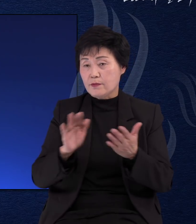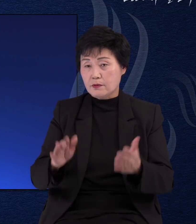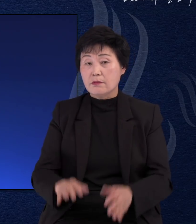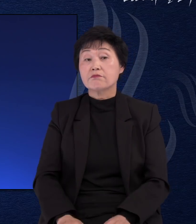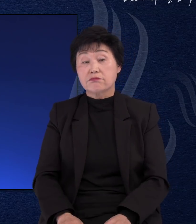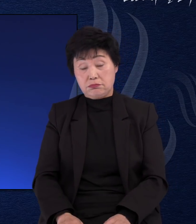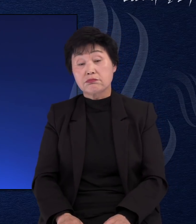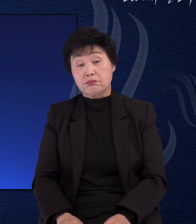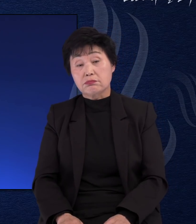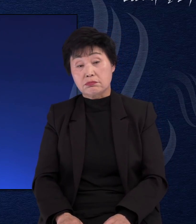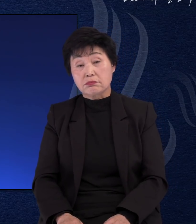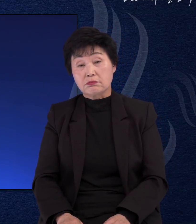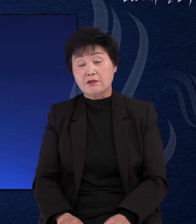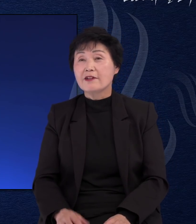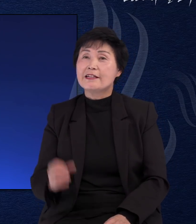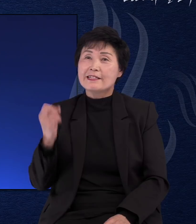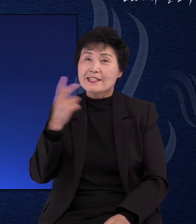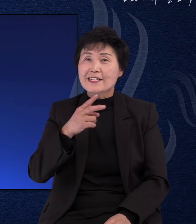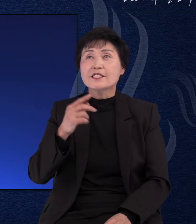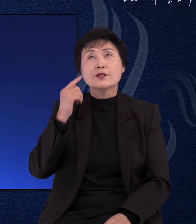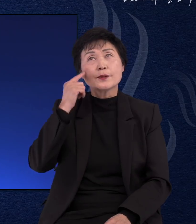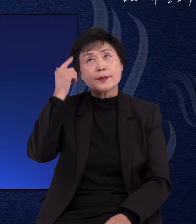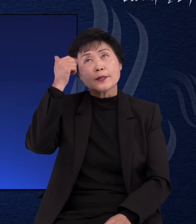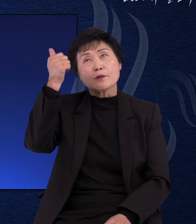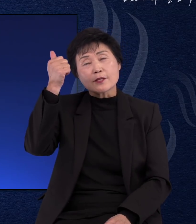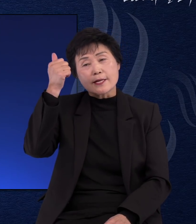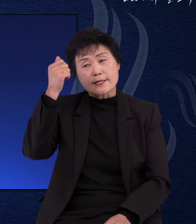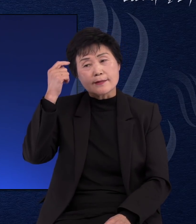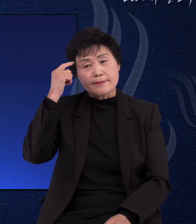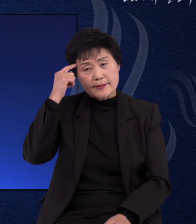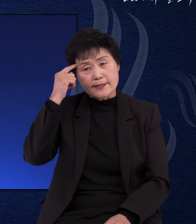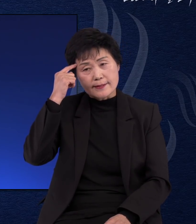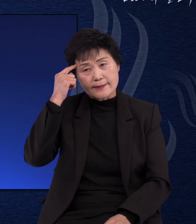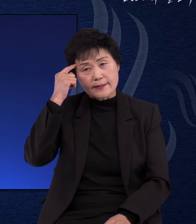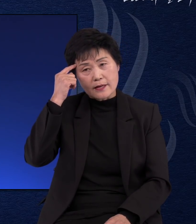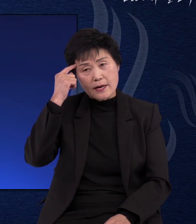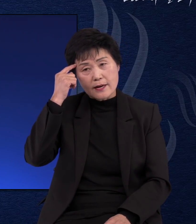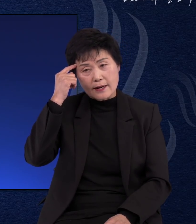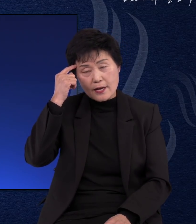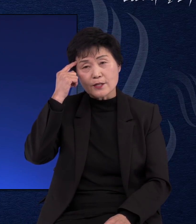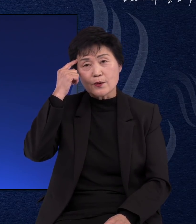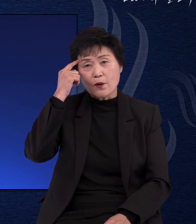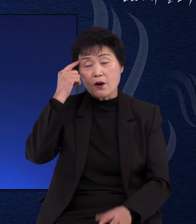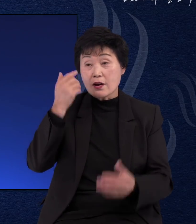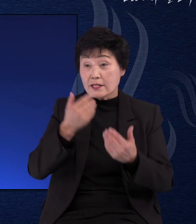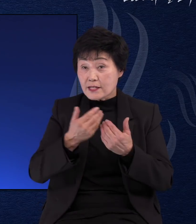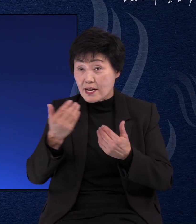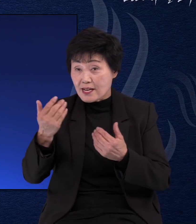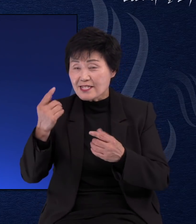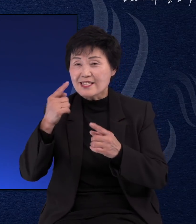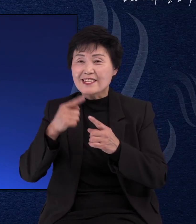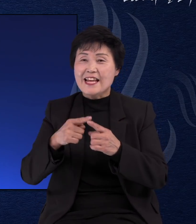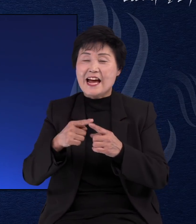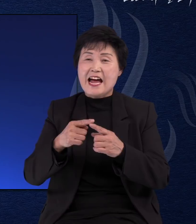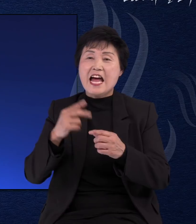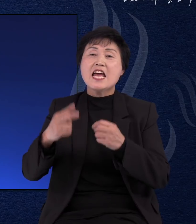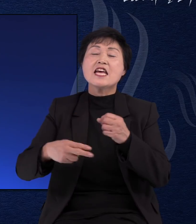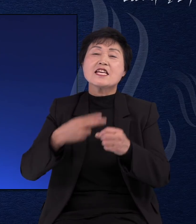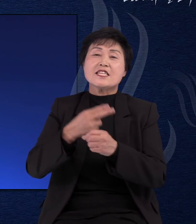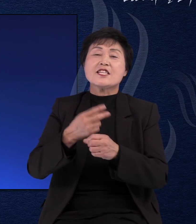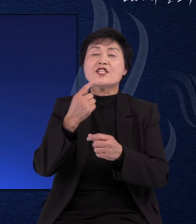하고는 다시 마음을 절반 다잡으시고 교회를 떠나시려다가 떠나지 않으시고 2년을 더